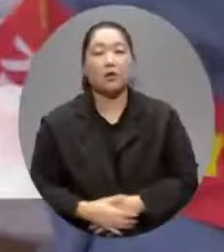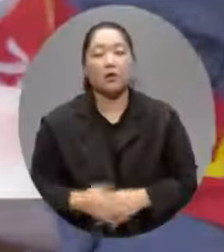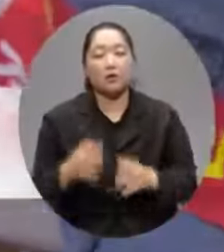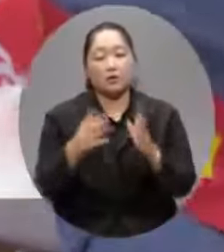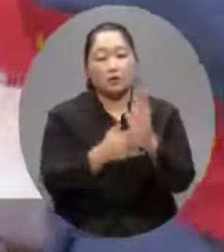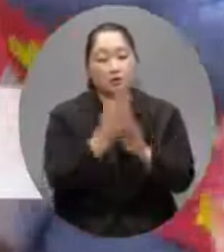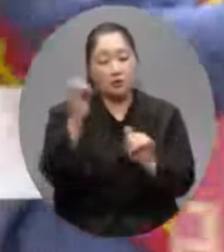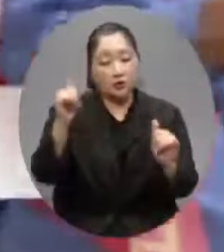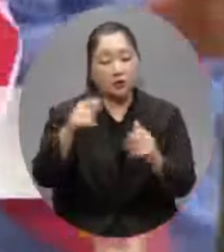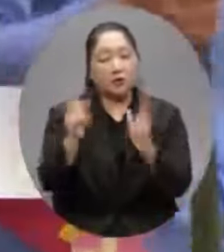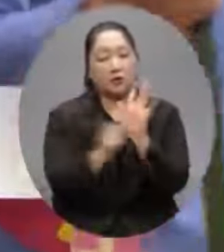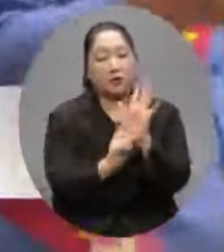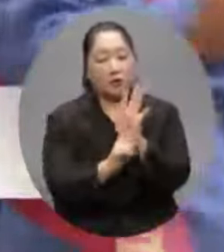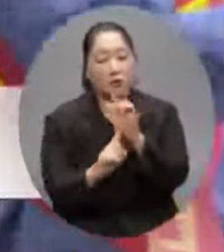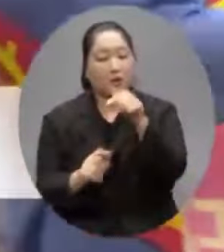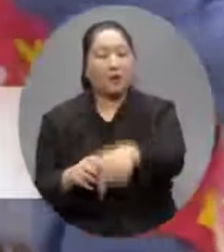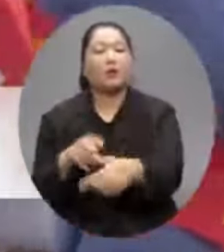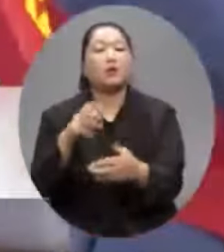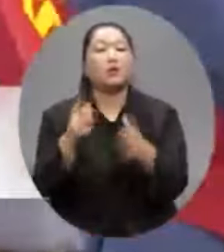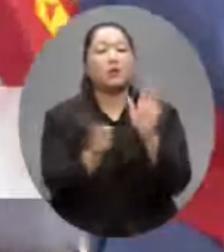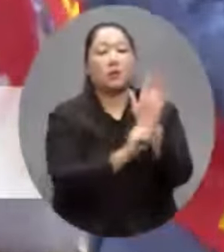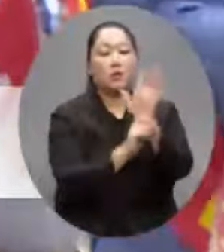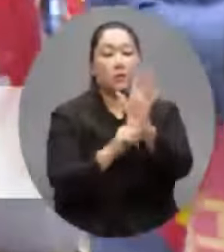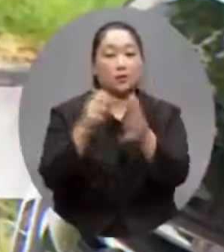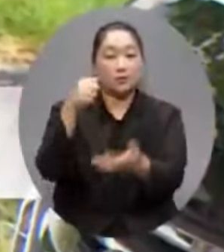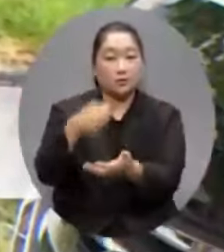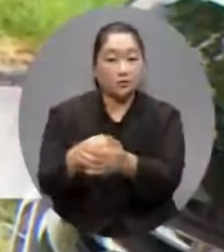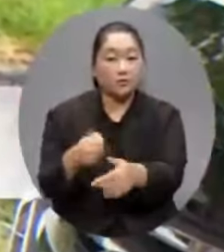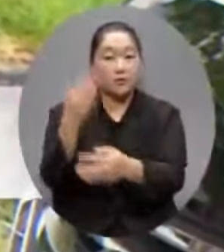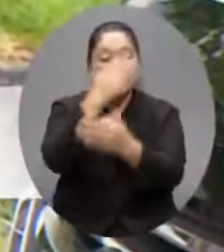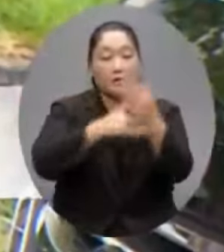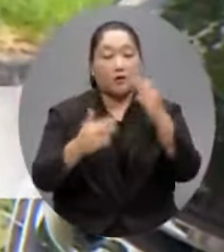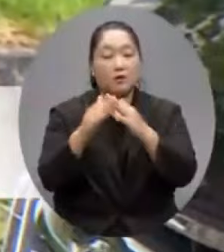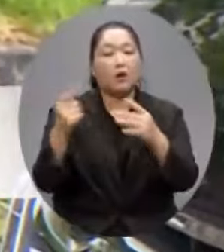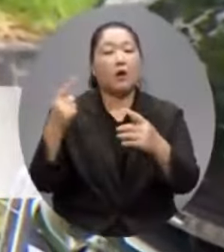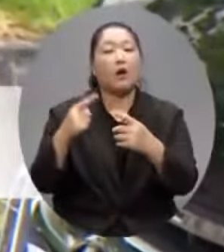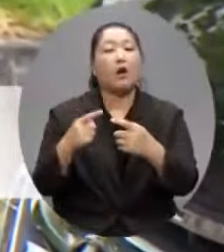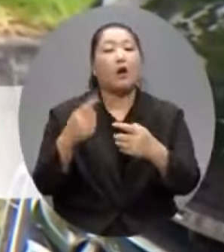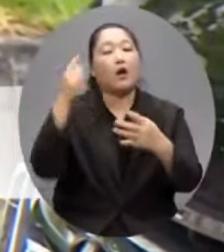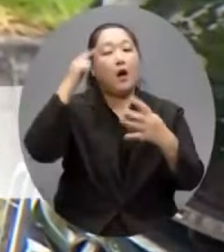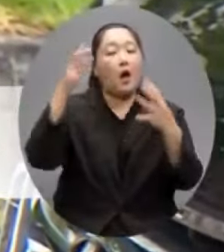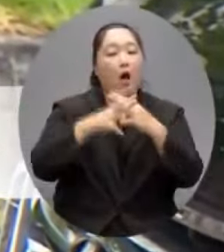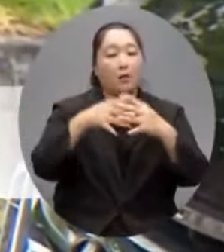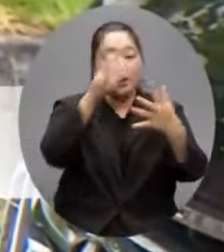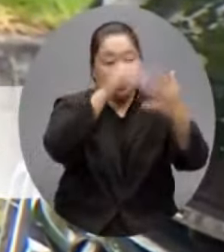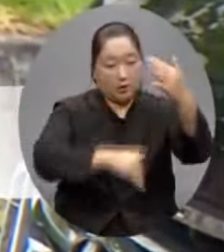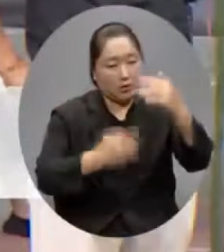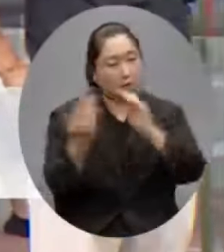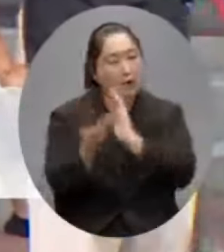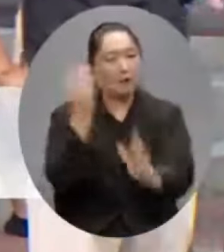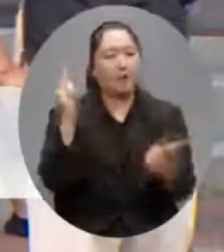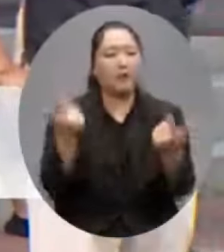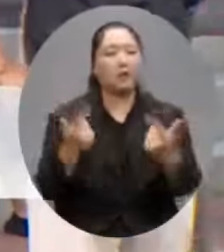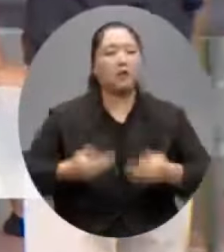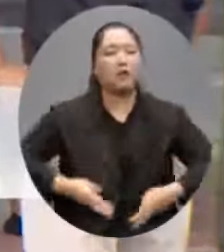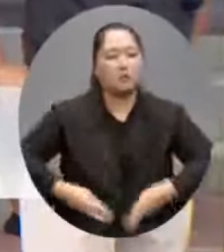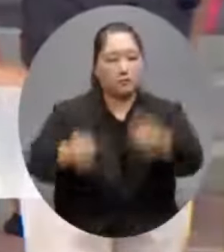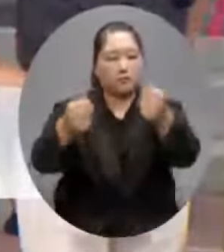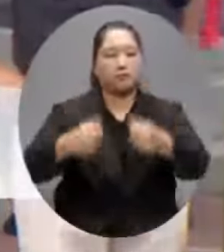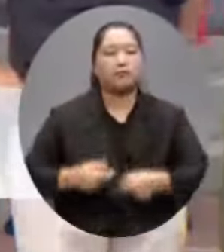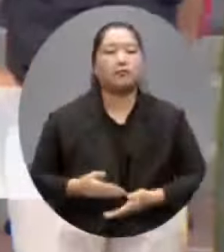공모로 혐오시설 입지를 선정하도록 한 청주청원 상생 합의안에 어긋난다면서 사업 백지화를